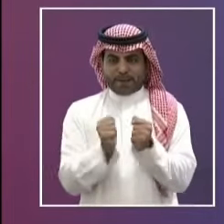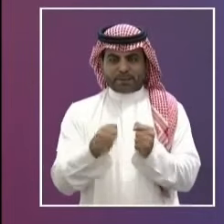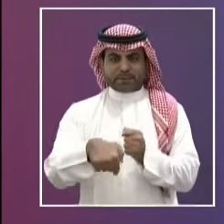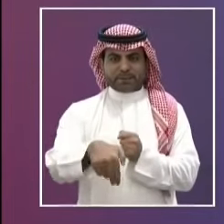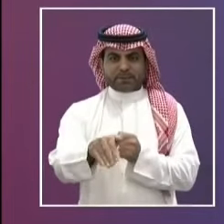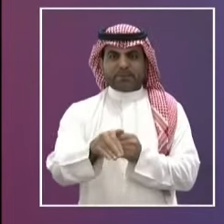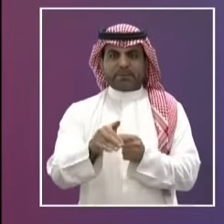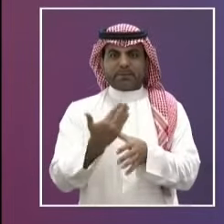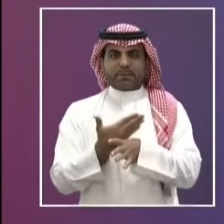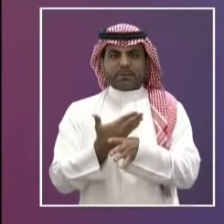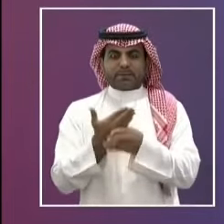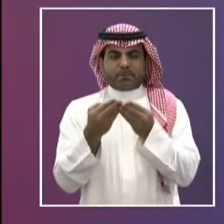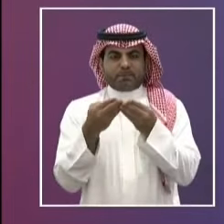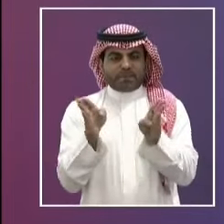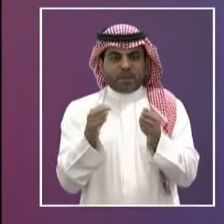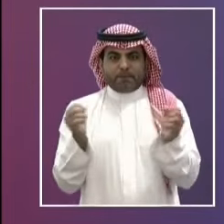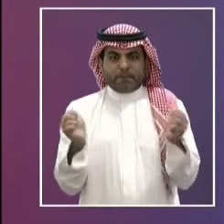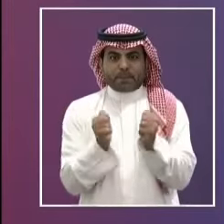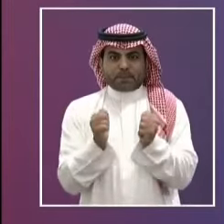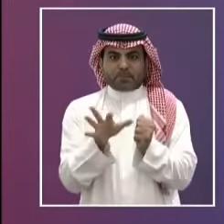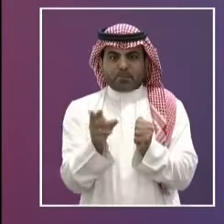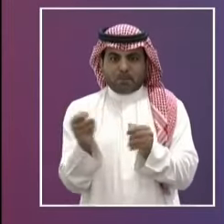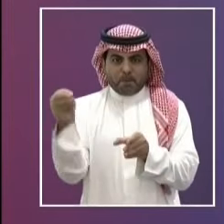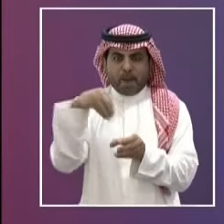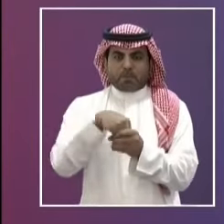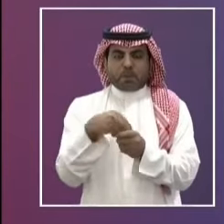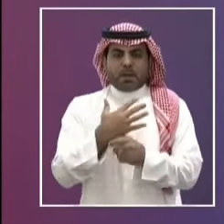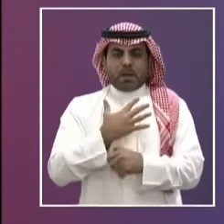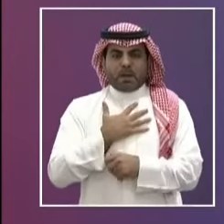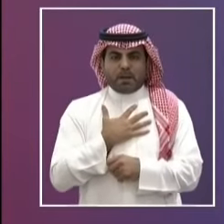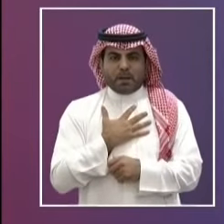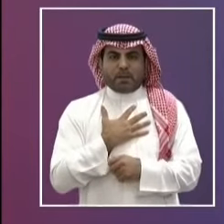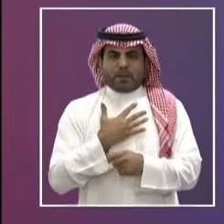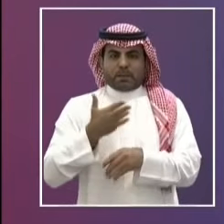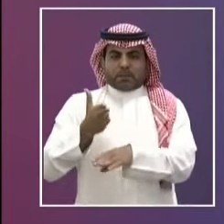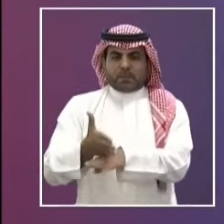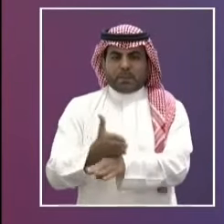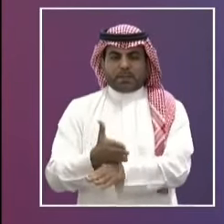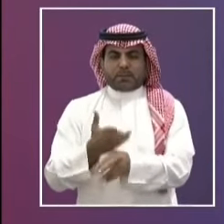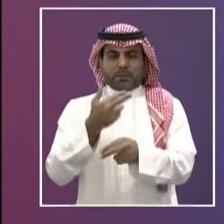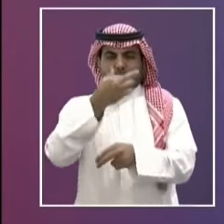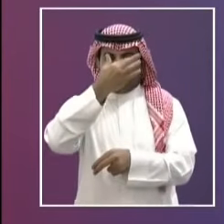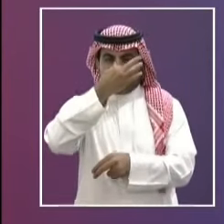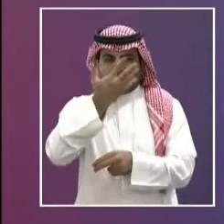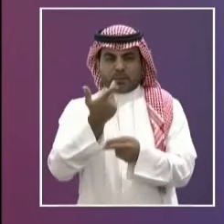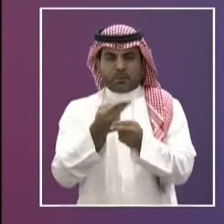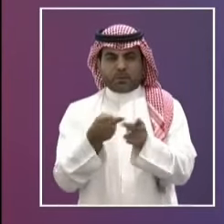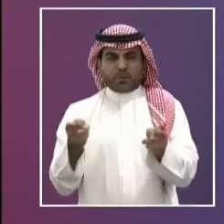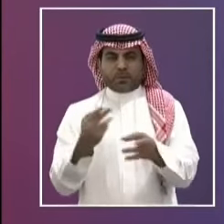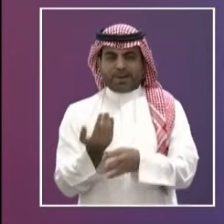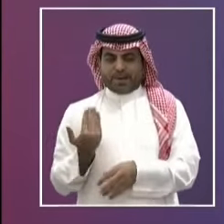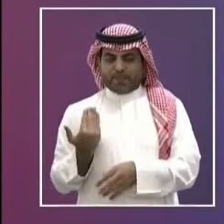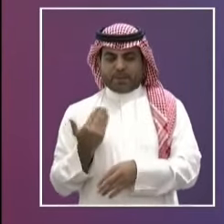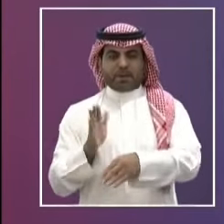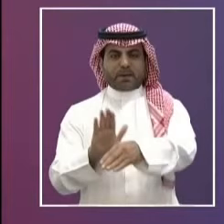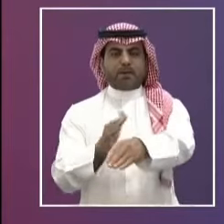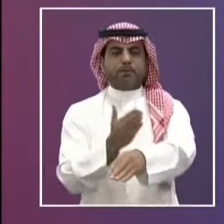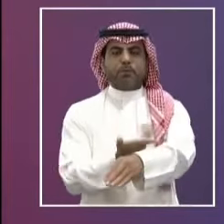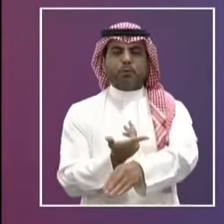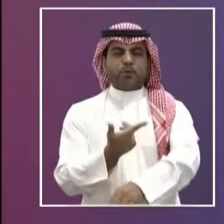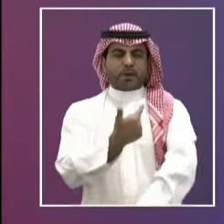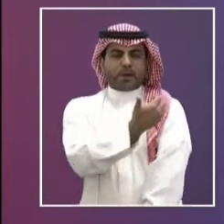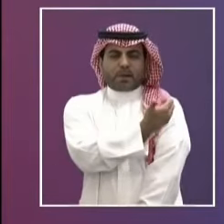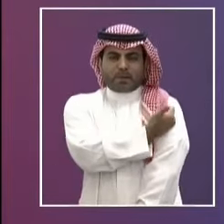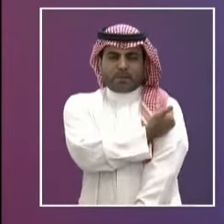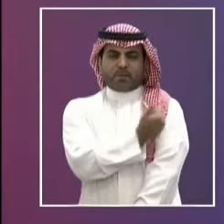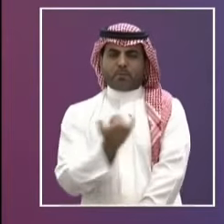دخول الموسم الذي قد يصاحبه بعض الأمراض التنفسية. من المهم جدا أن نشير إلى أنه ما ذكرناه اليوم عن اللقاح الإنفلونزا أمر